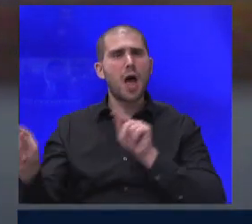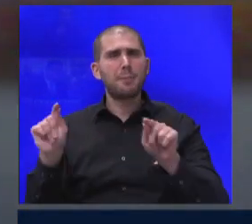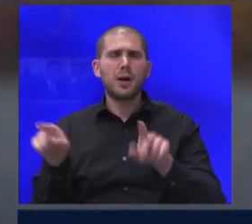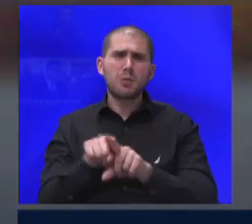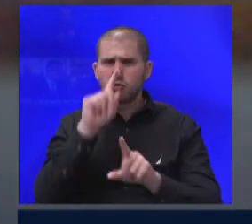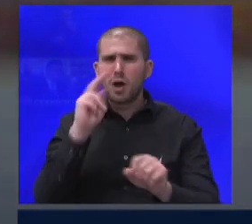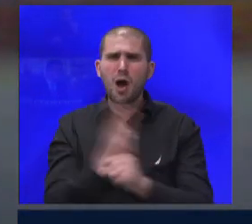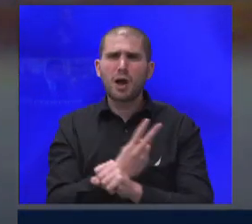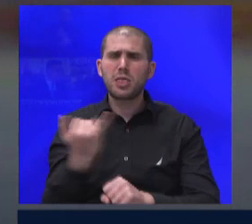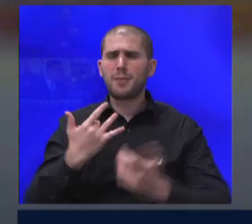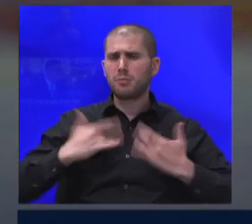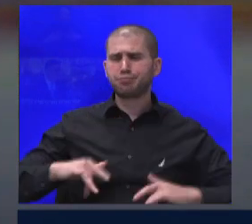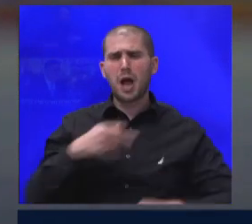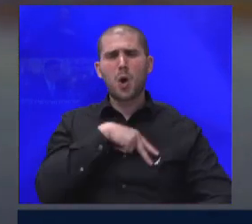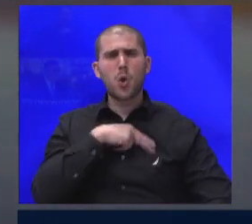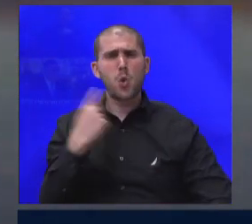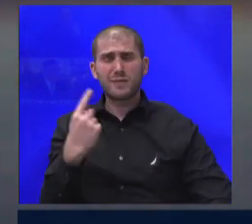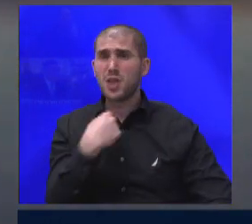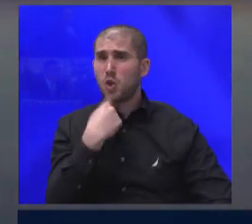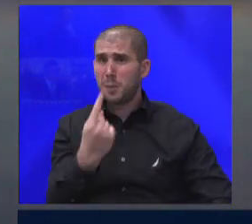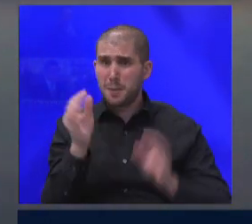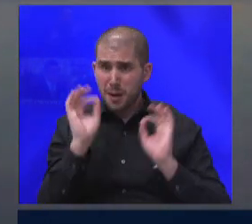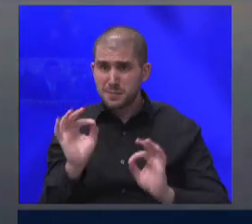דבר ועניין. אני אומר לך, מיכל, מתוך